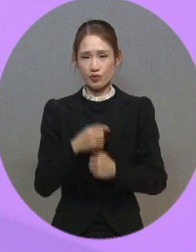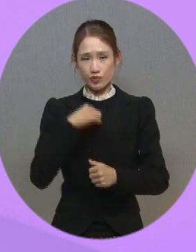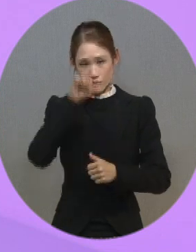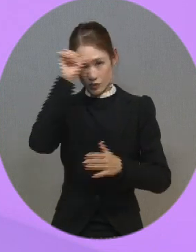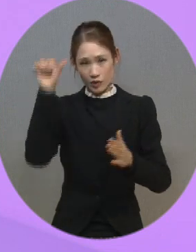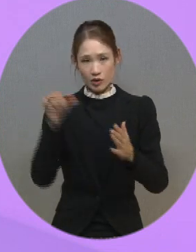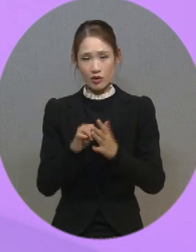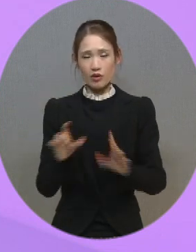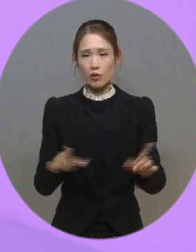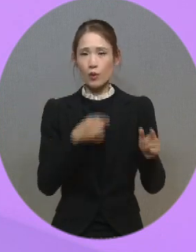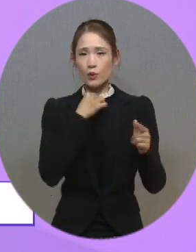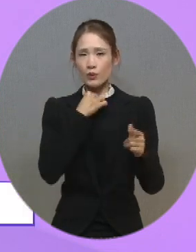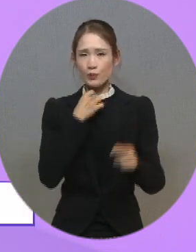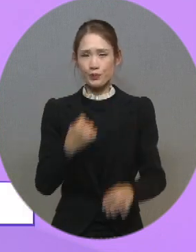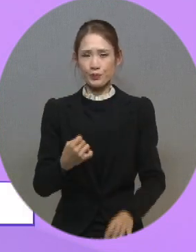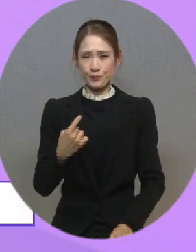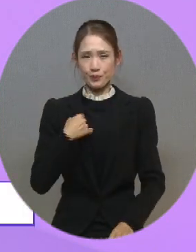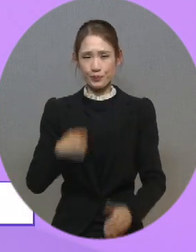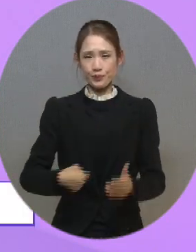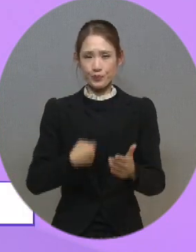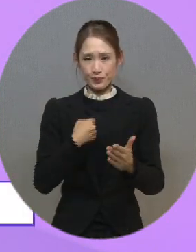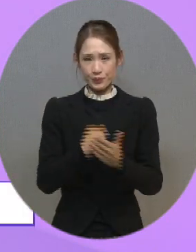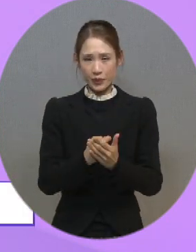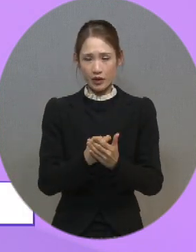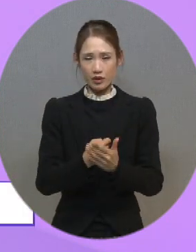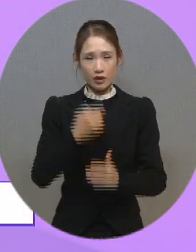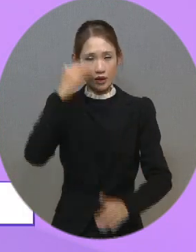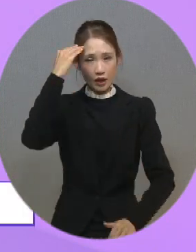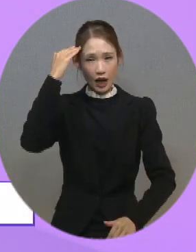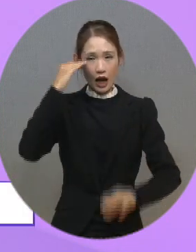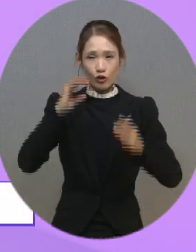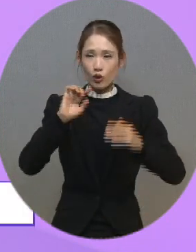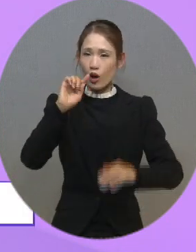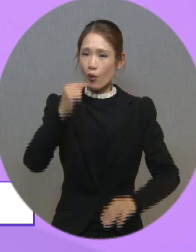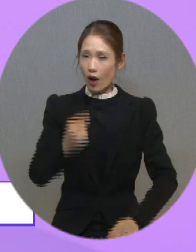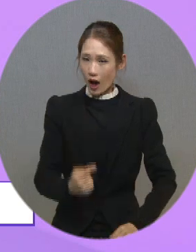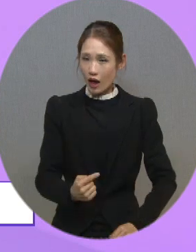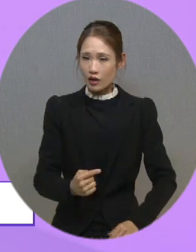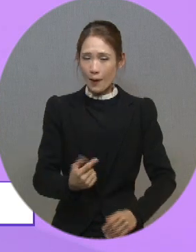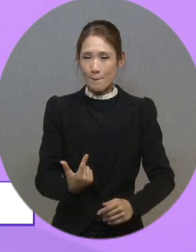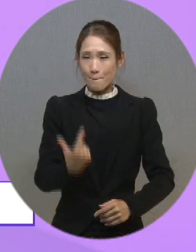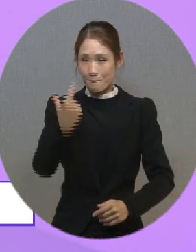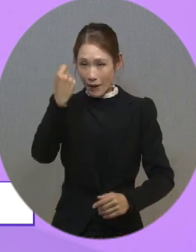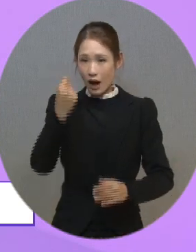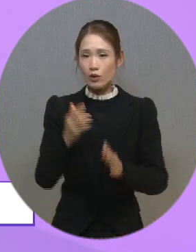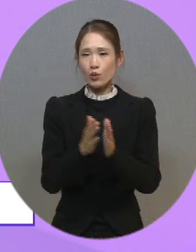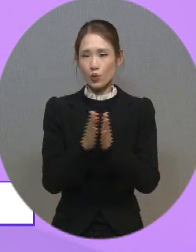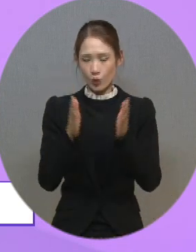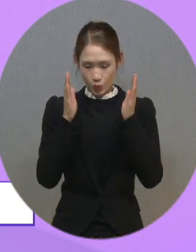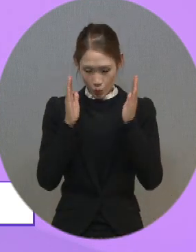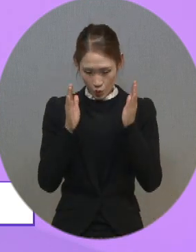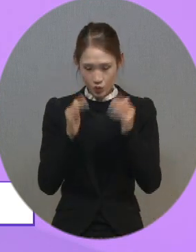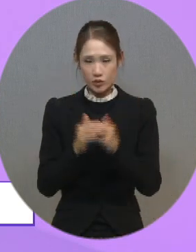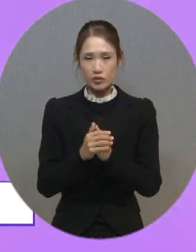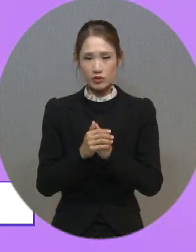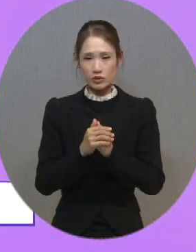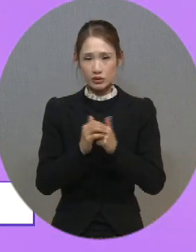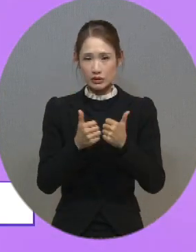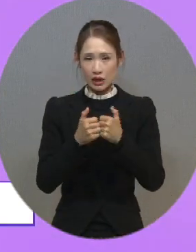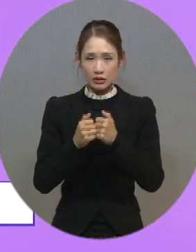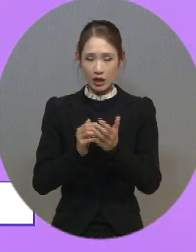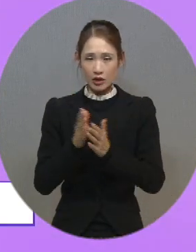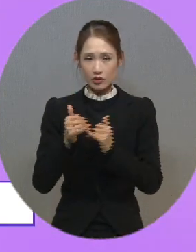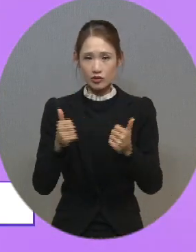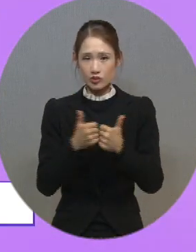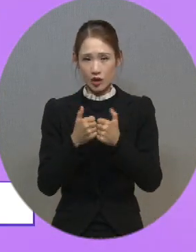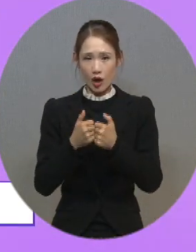인생을 살고 싶다라는 마음으로 제가 이제 한국에 오자마자 공부를 시작했고요. 상담 전문가가 되는 과정은